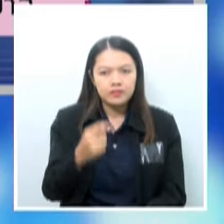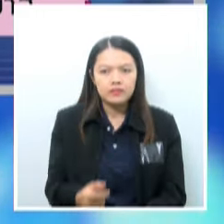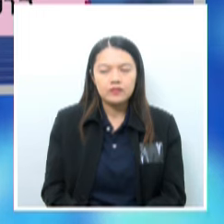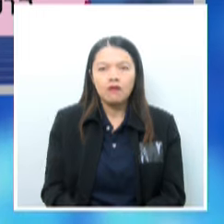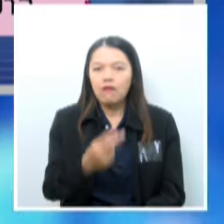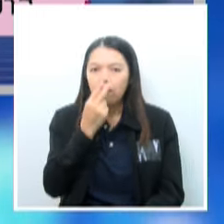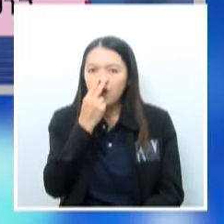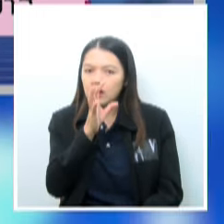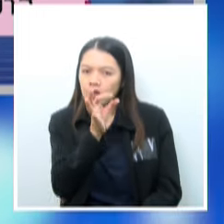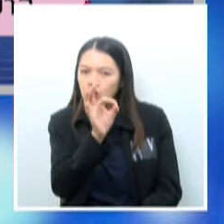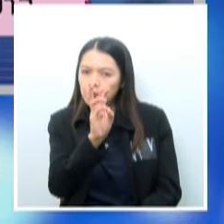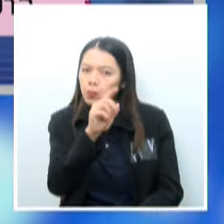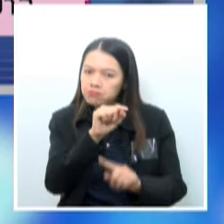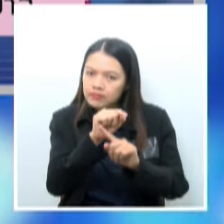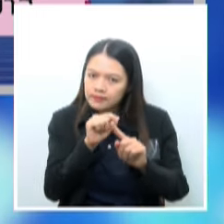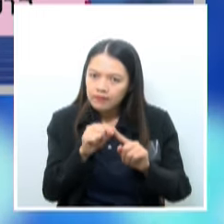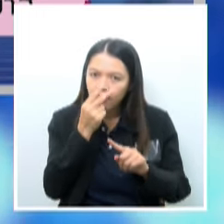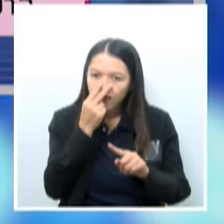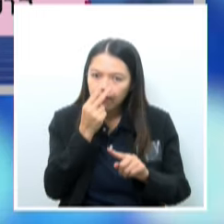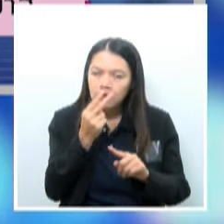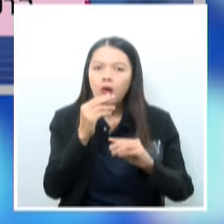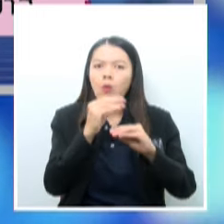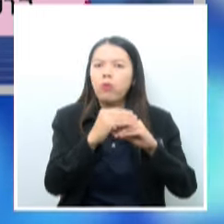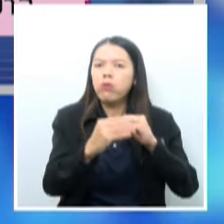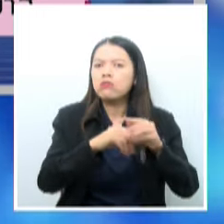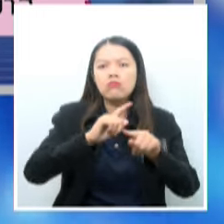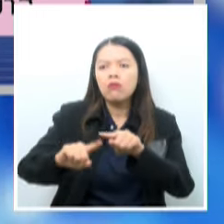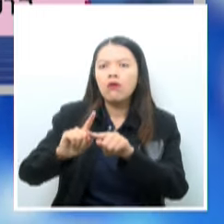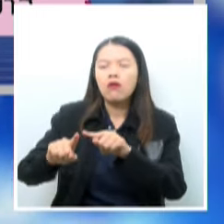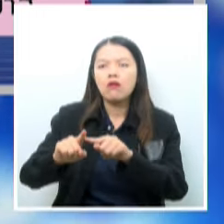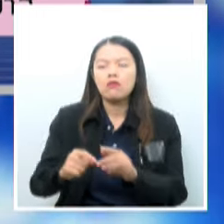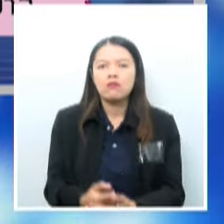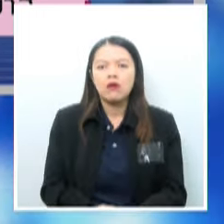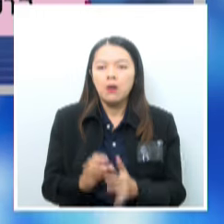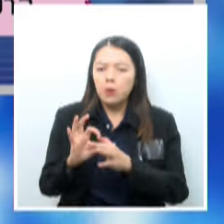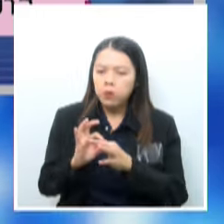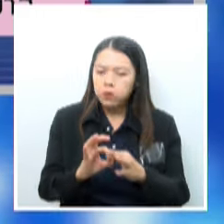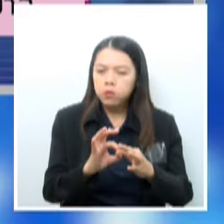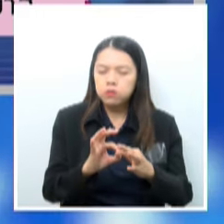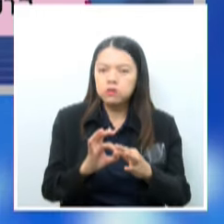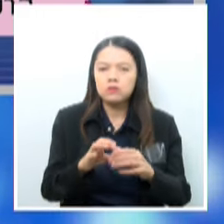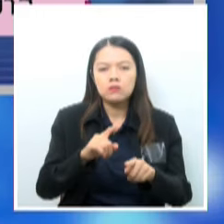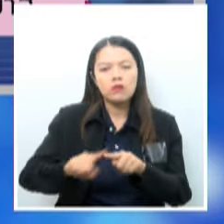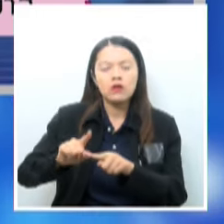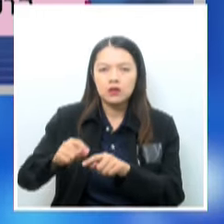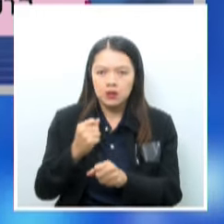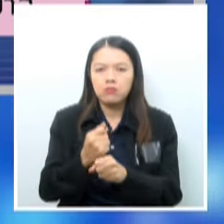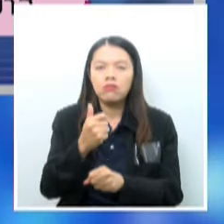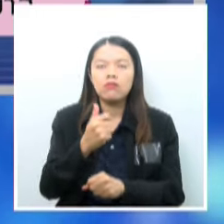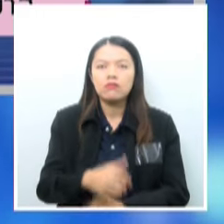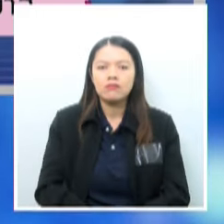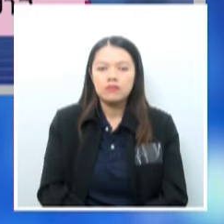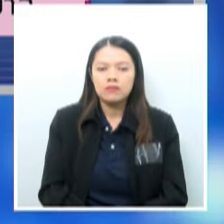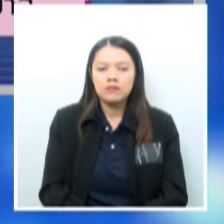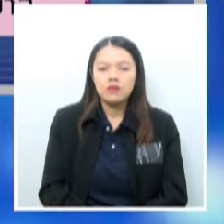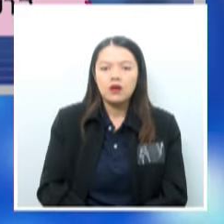ง 96% นะครับเพราะนั้นโครงการต่างๆเนี่ยสามารถตอบในเรื่องของอีเมนเซอร์ได้นะครับเพราะนั้น